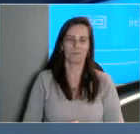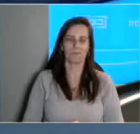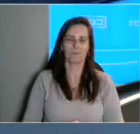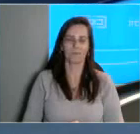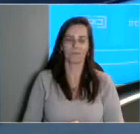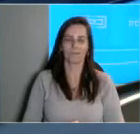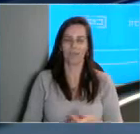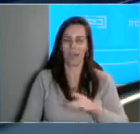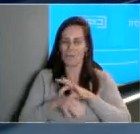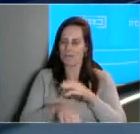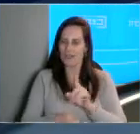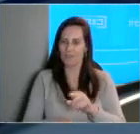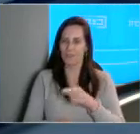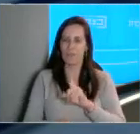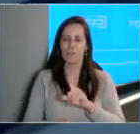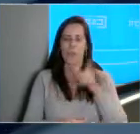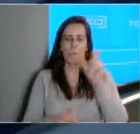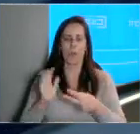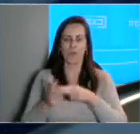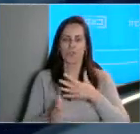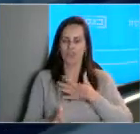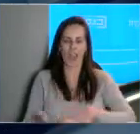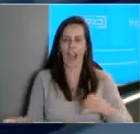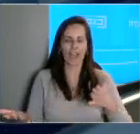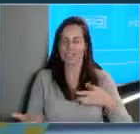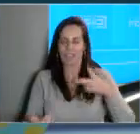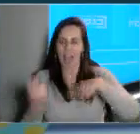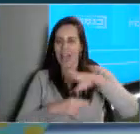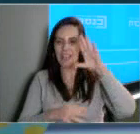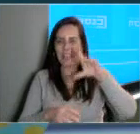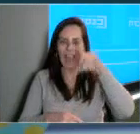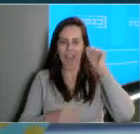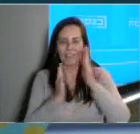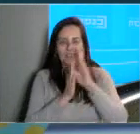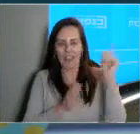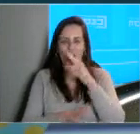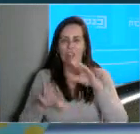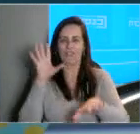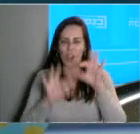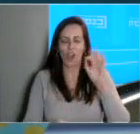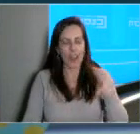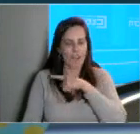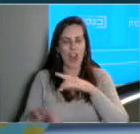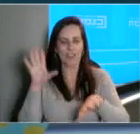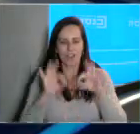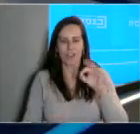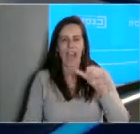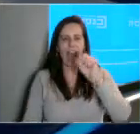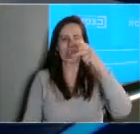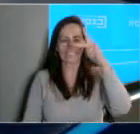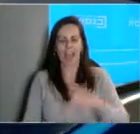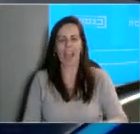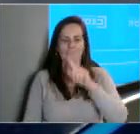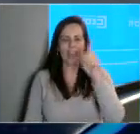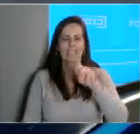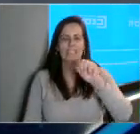אחד-אחד הוא לקחת. מי ראינו פה? מי הוא פוליטיקאי אשר רצה בכיכרות העיר תל אביב וקרא למצביעי מפלגתו לצאת ולהצביע? אסף לא זמיר!